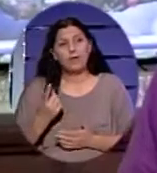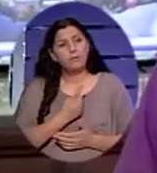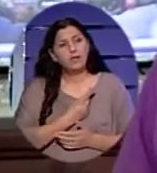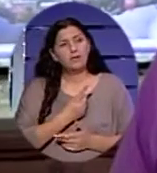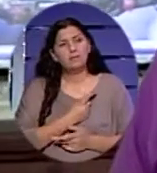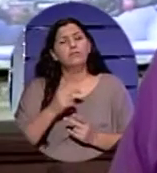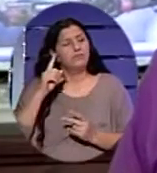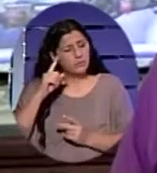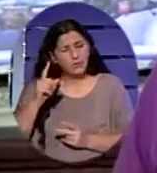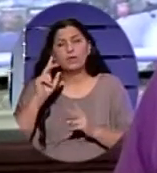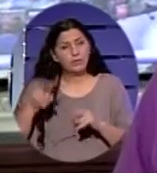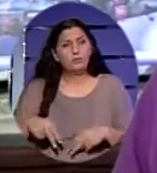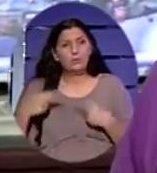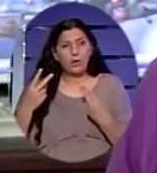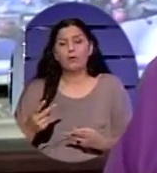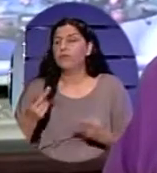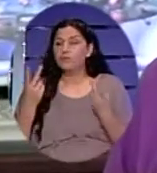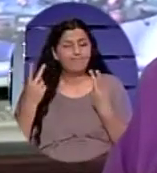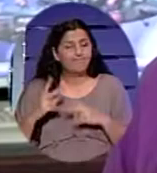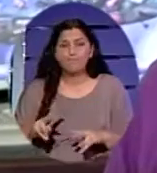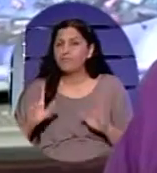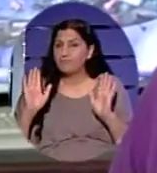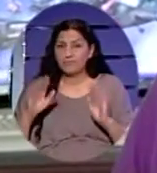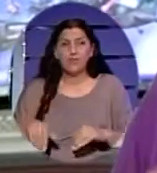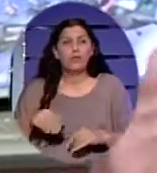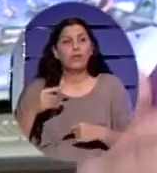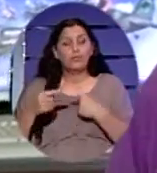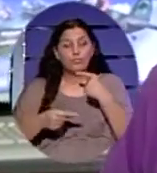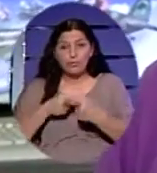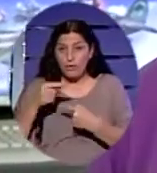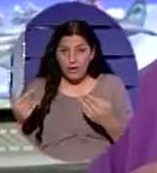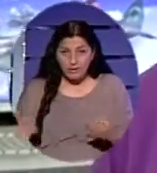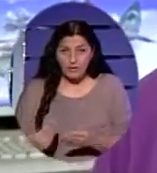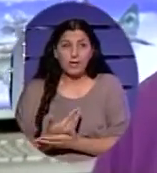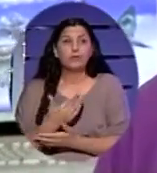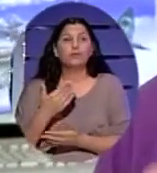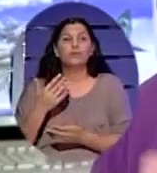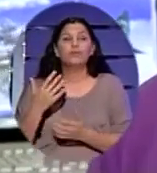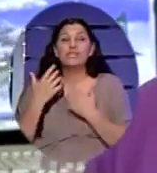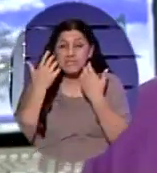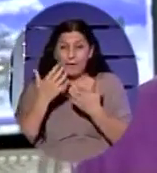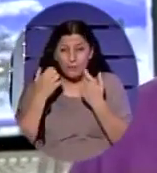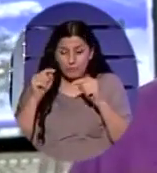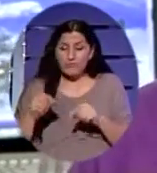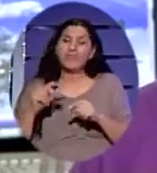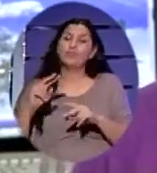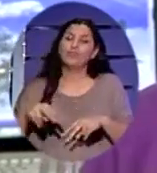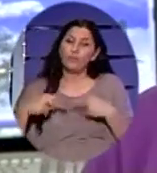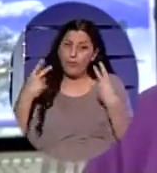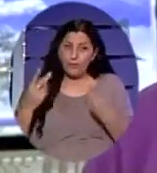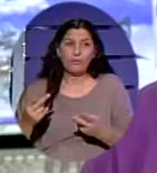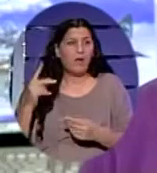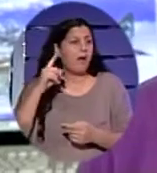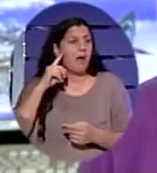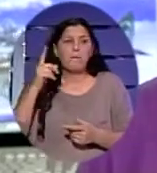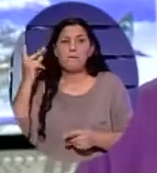כן יחזור על עצמו, שלא יעזור שום דבר, ושדור חדש יבוא, ושכל הסיפורים האלה יחזרו על עצמם. אני לא יודע